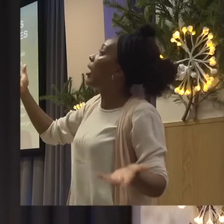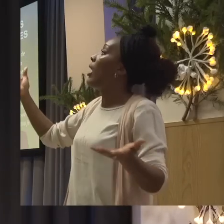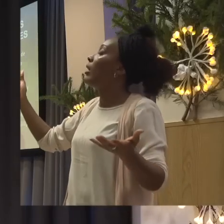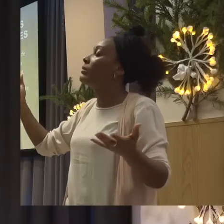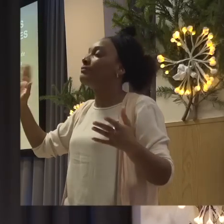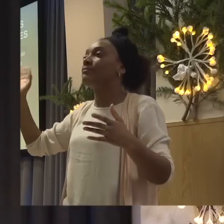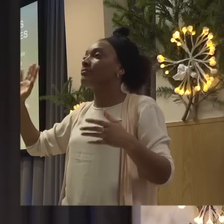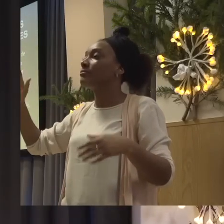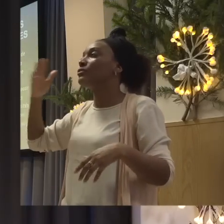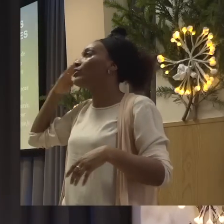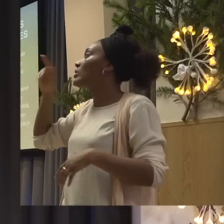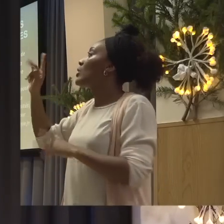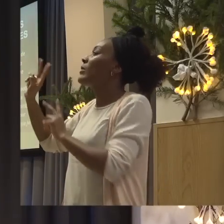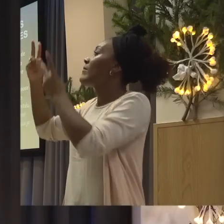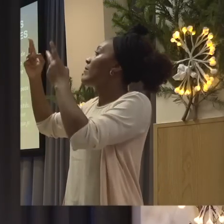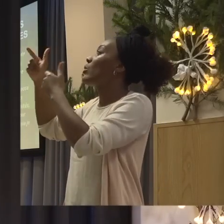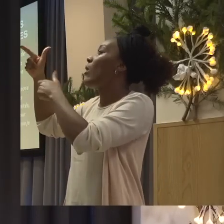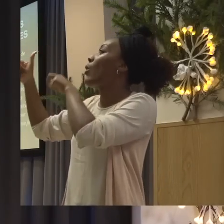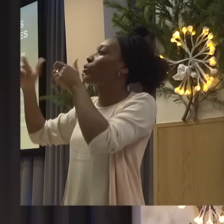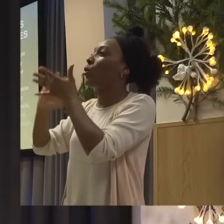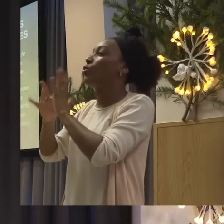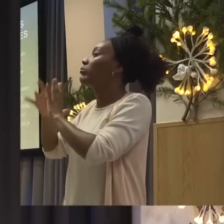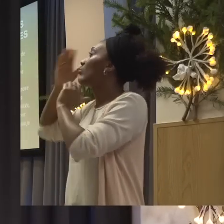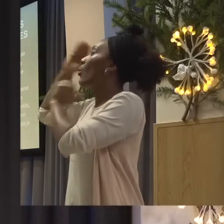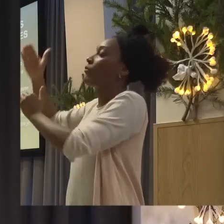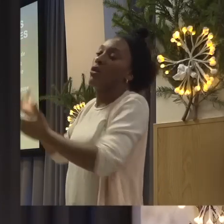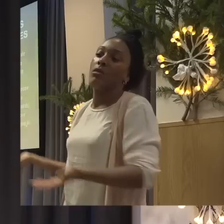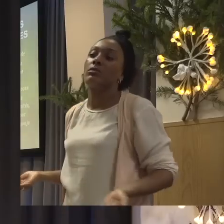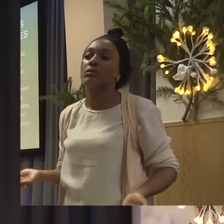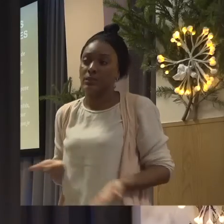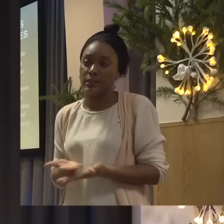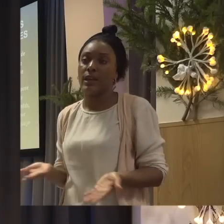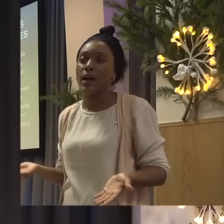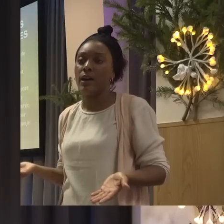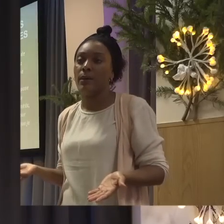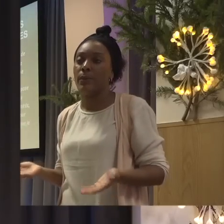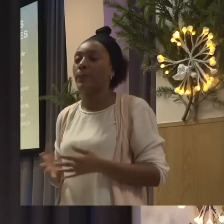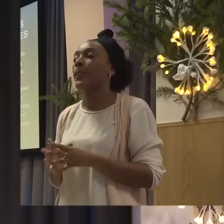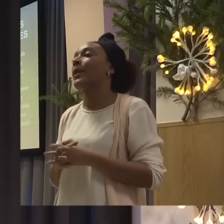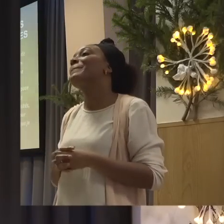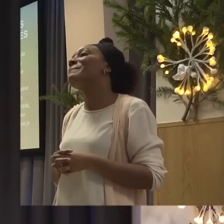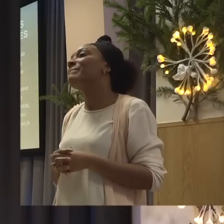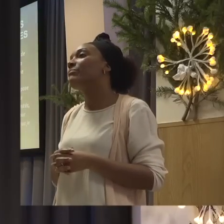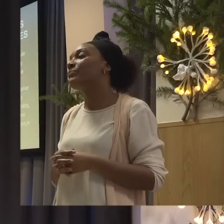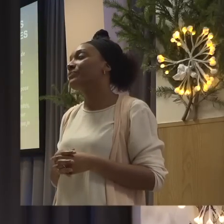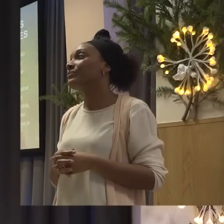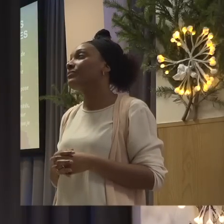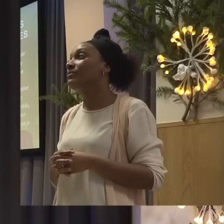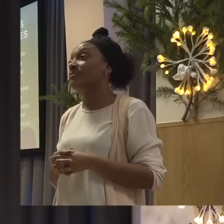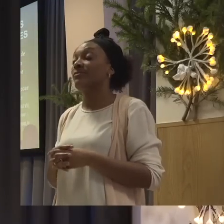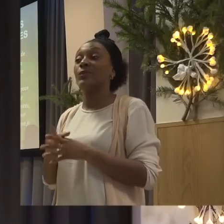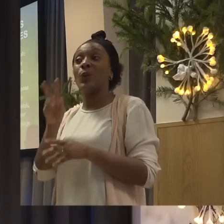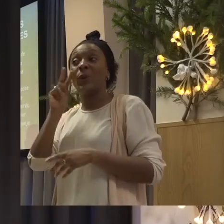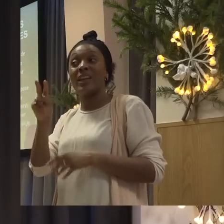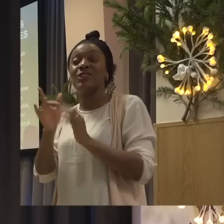vivant et que tu contrôles toutes choses. Ma grâce te suffit. Vous savez, lorsqu'on regarde la vie du Seigneur,